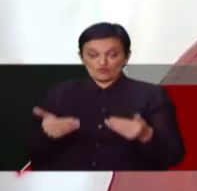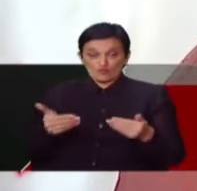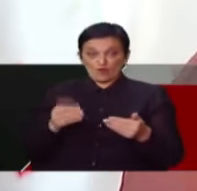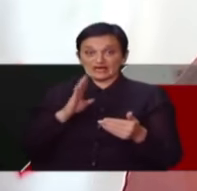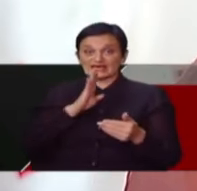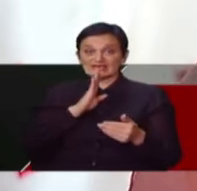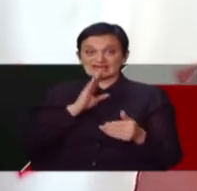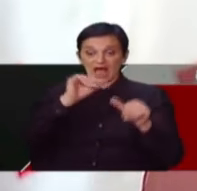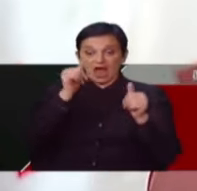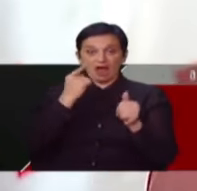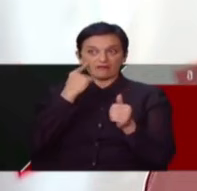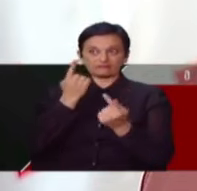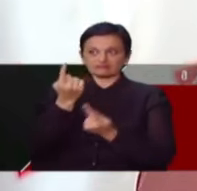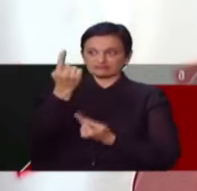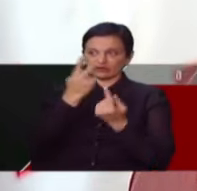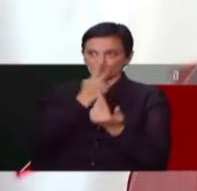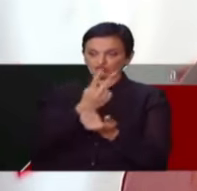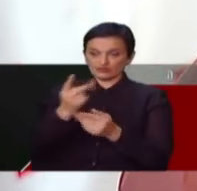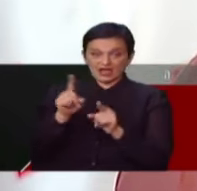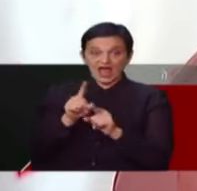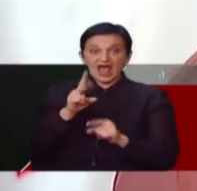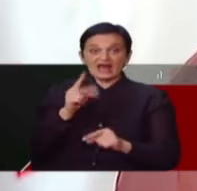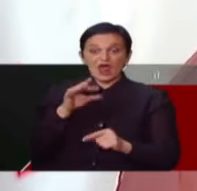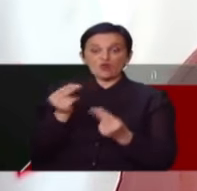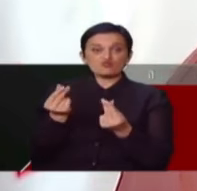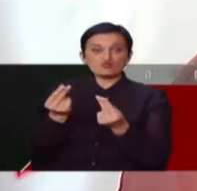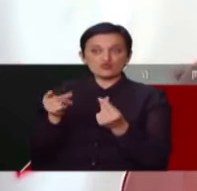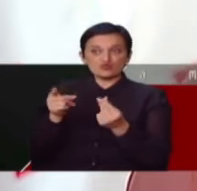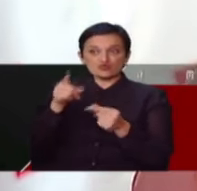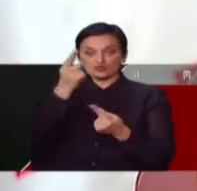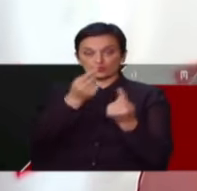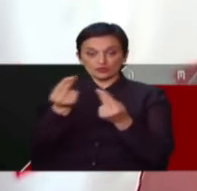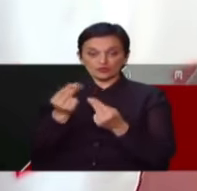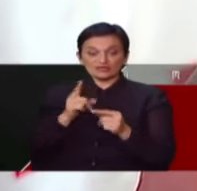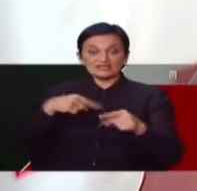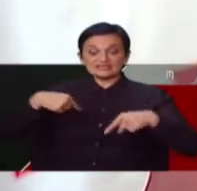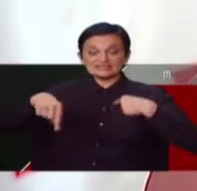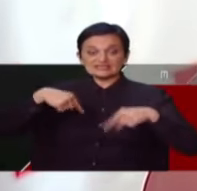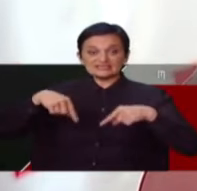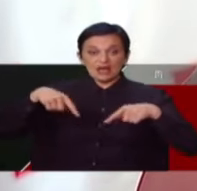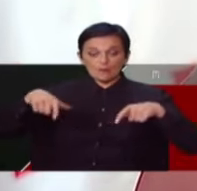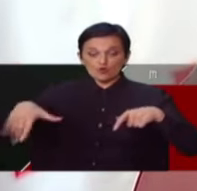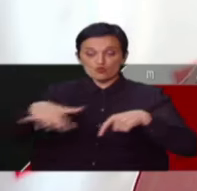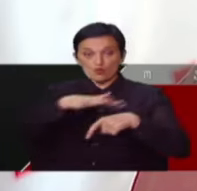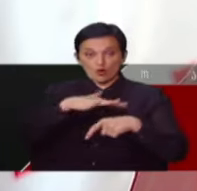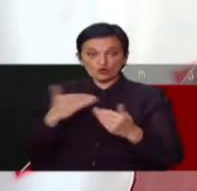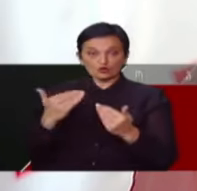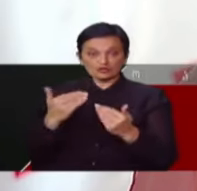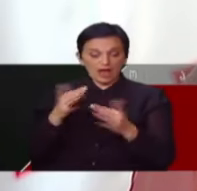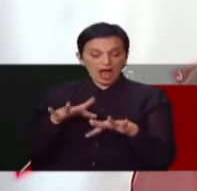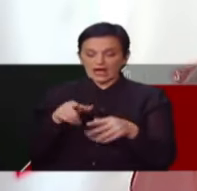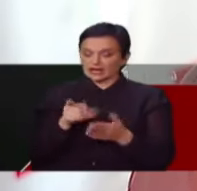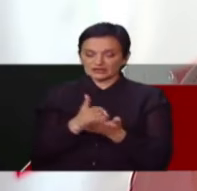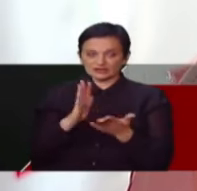ლამაზი ქალი ელვარებს სადღაც, ისე ელვარებს ლელოს ფული. ოღონდ საფეხბურთო მოედანი არ არის ამ ელვარების ადგილი. ისევე